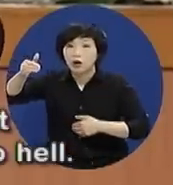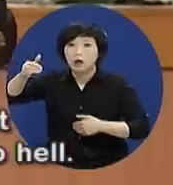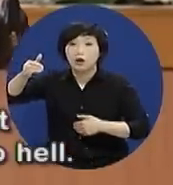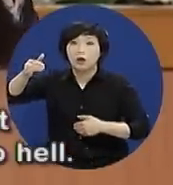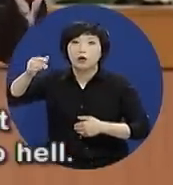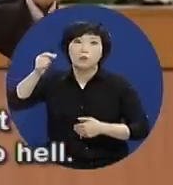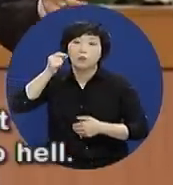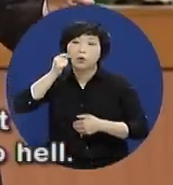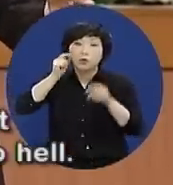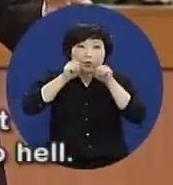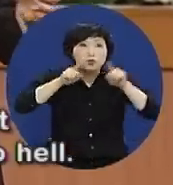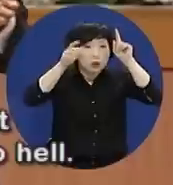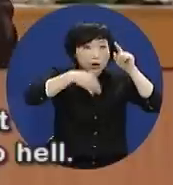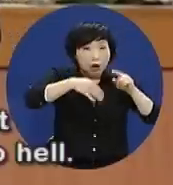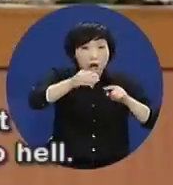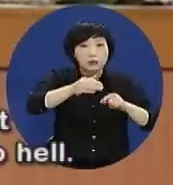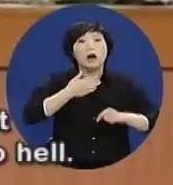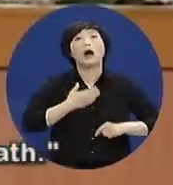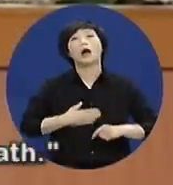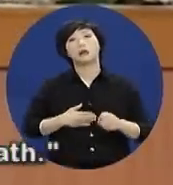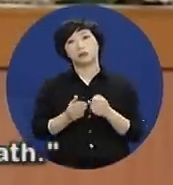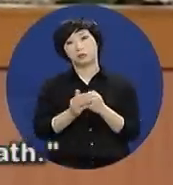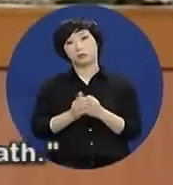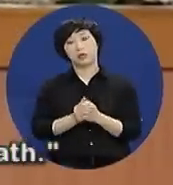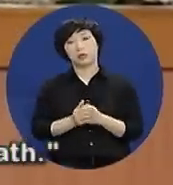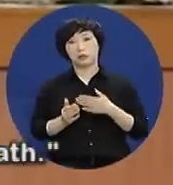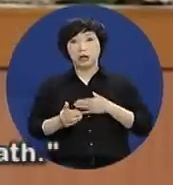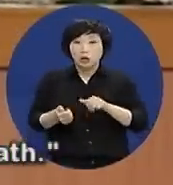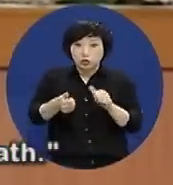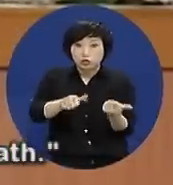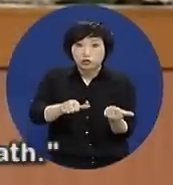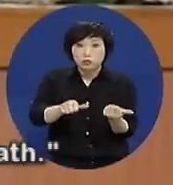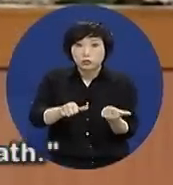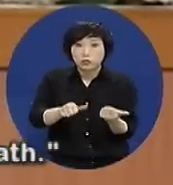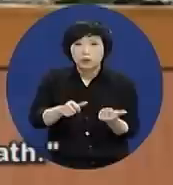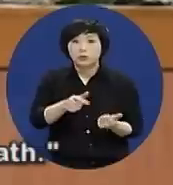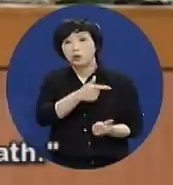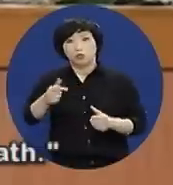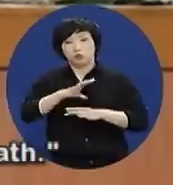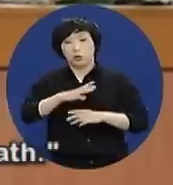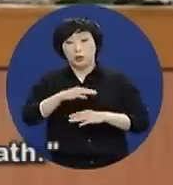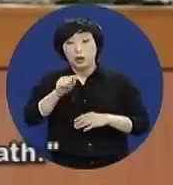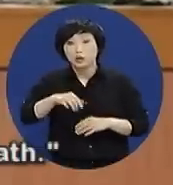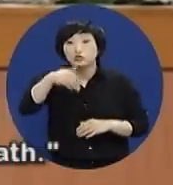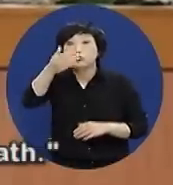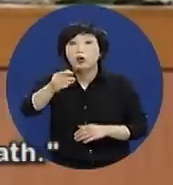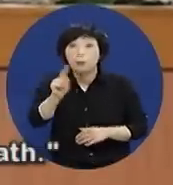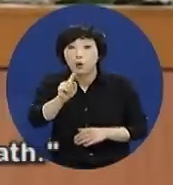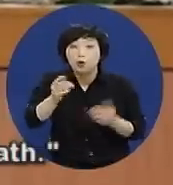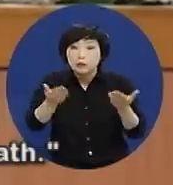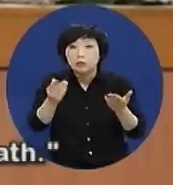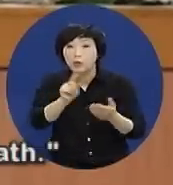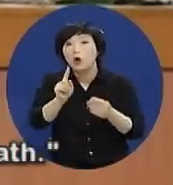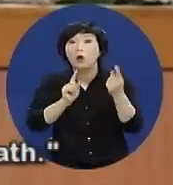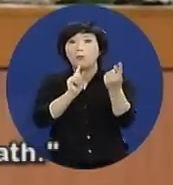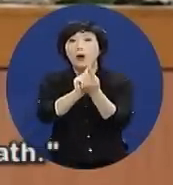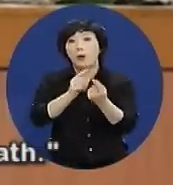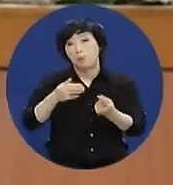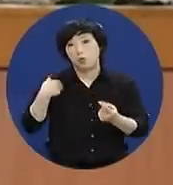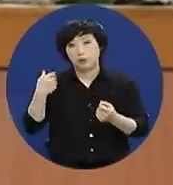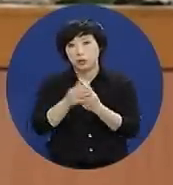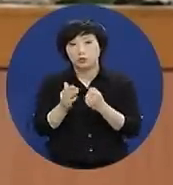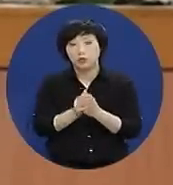に行くだろう死んだ後何が起こるのか恐ろし